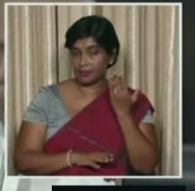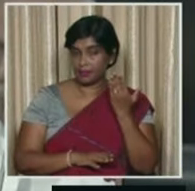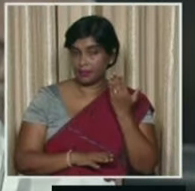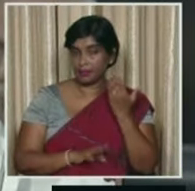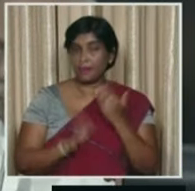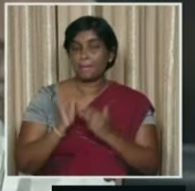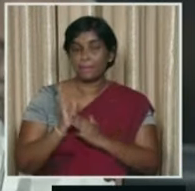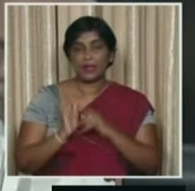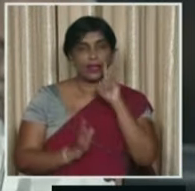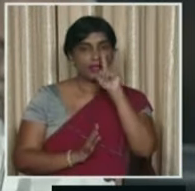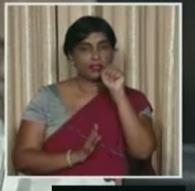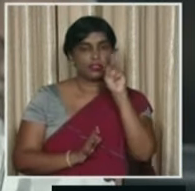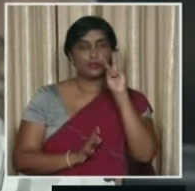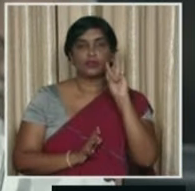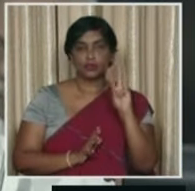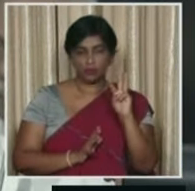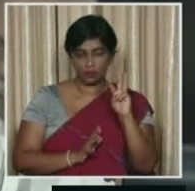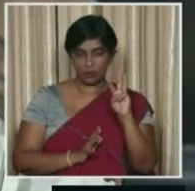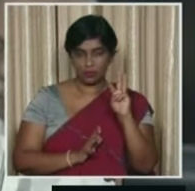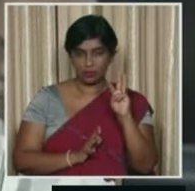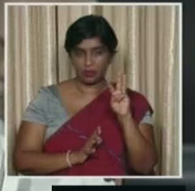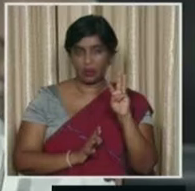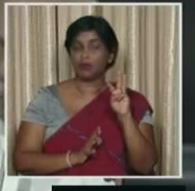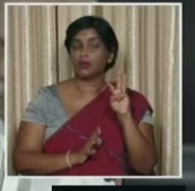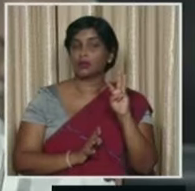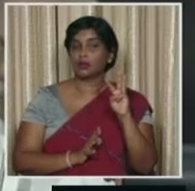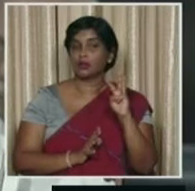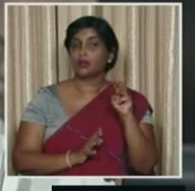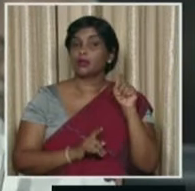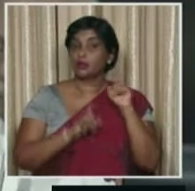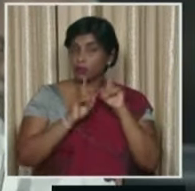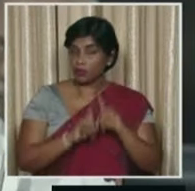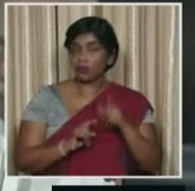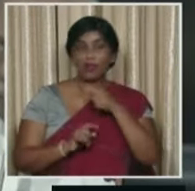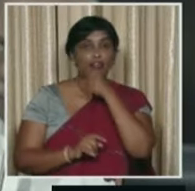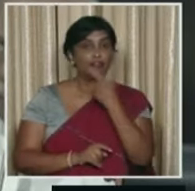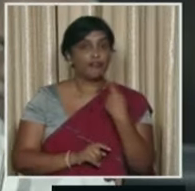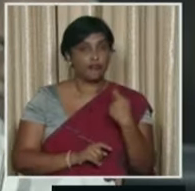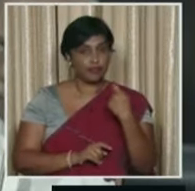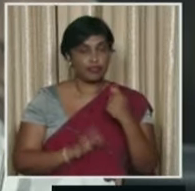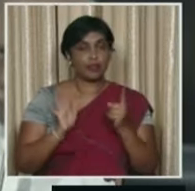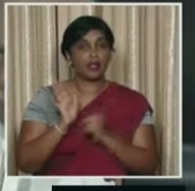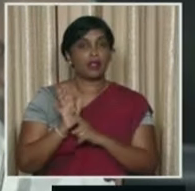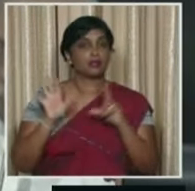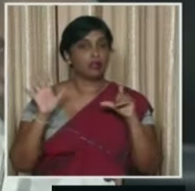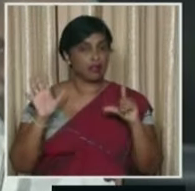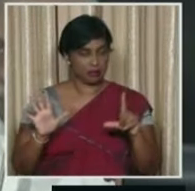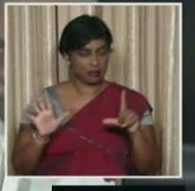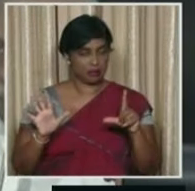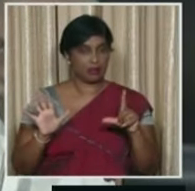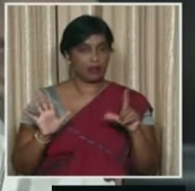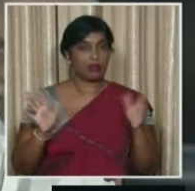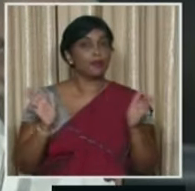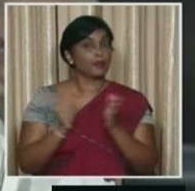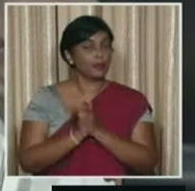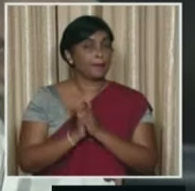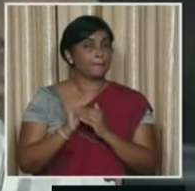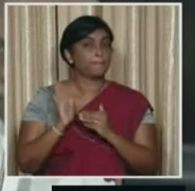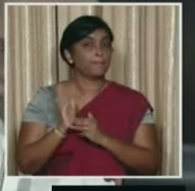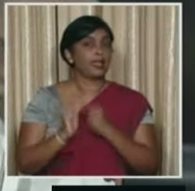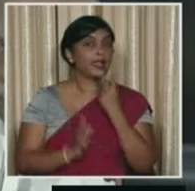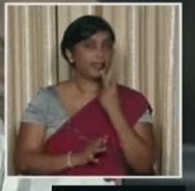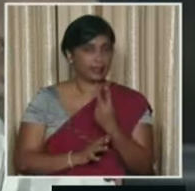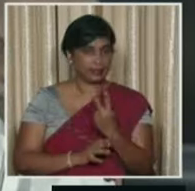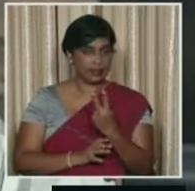මිලියන 1.3ක. අපි ඒ වගේම විශ්‍රාම වැටුප් දෙන්නේ ලක්ෂ 7කට. එතන මිලියන